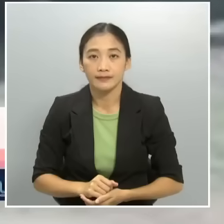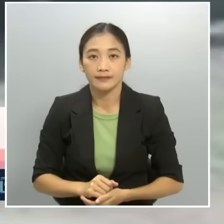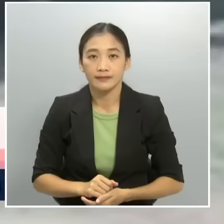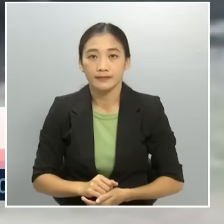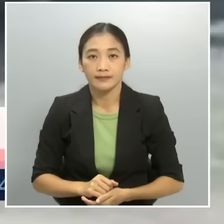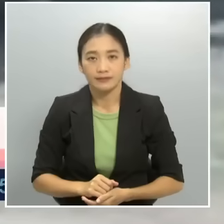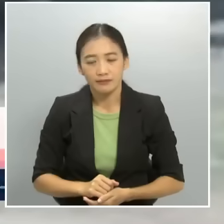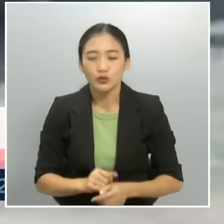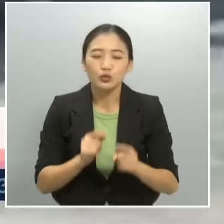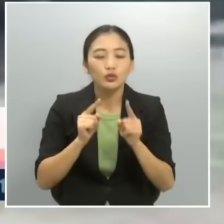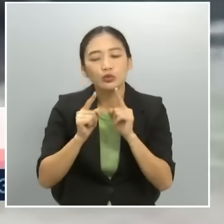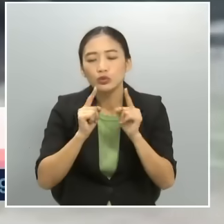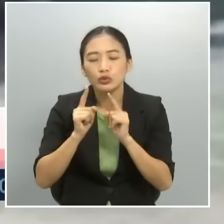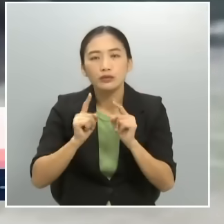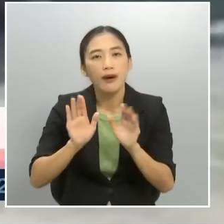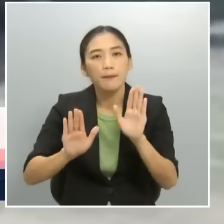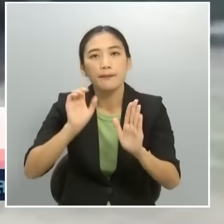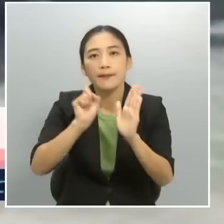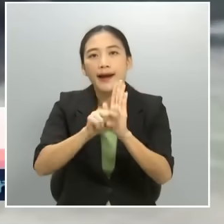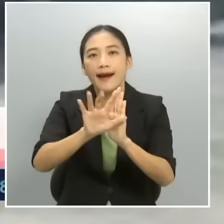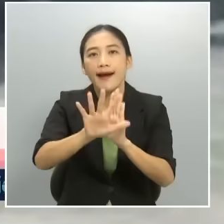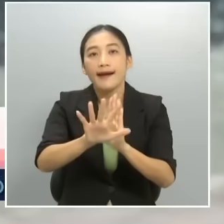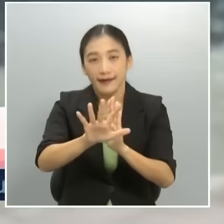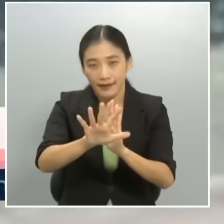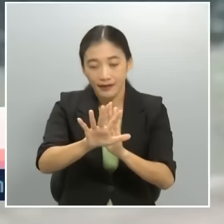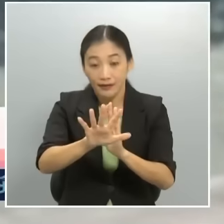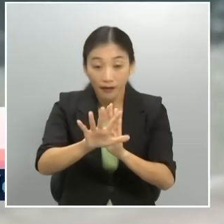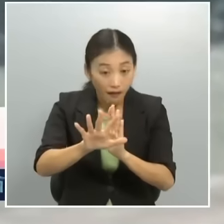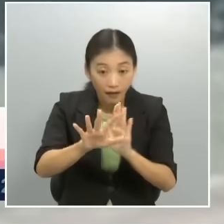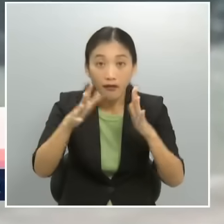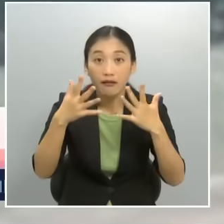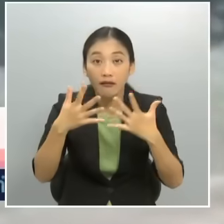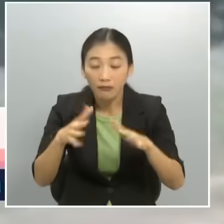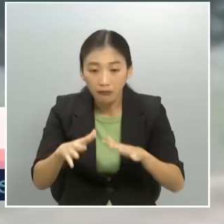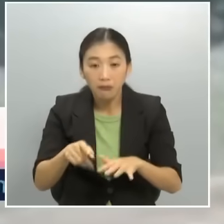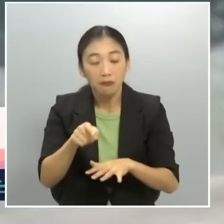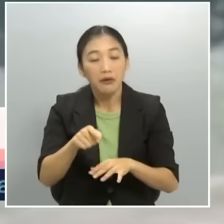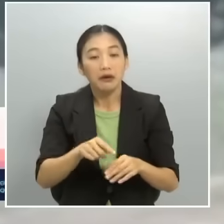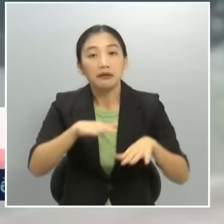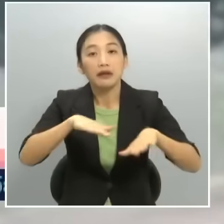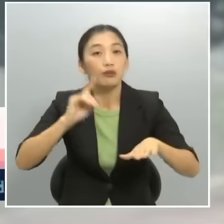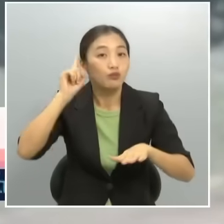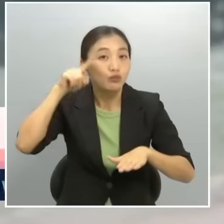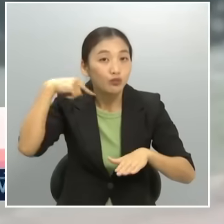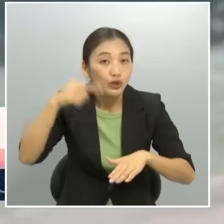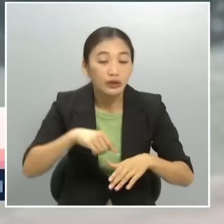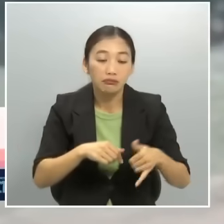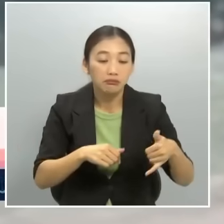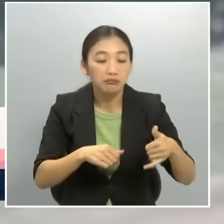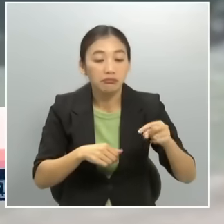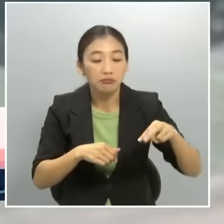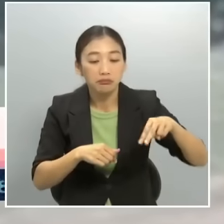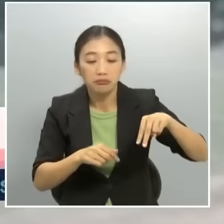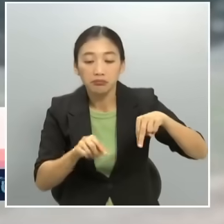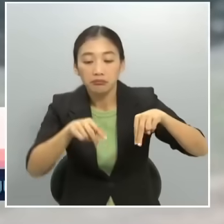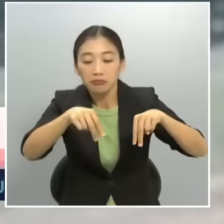คุยอยู่ประมาณ5นาทีนะคะหลังจากนั้นเด็กก็เดินตามผู้ก่อเหตุไปผู้ก่อเห